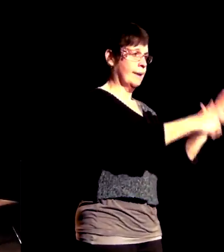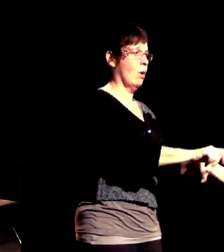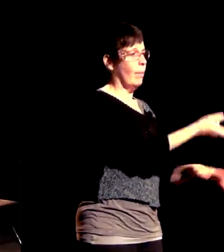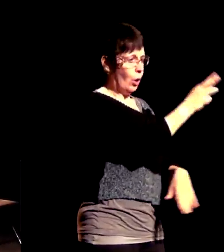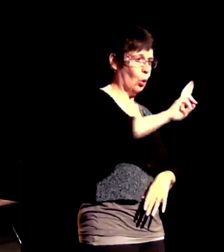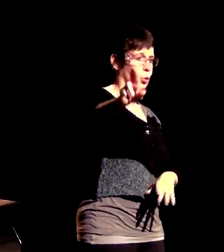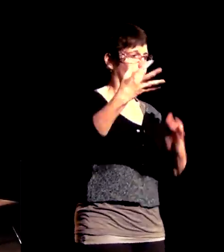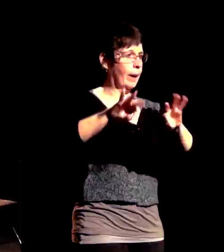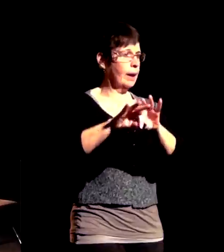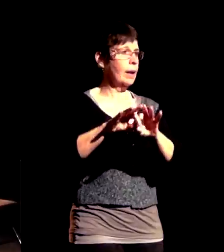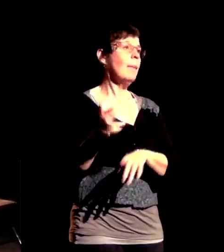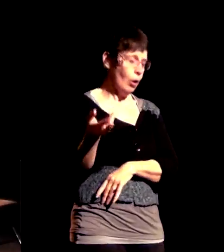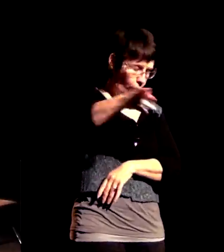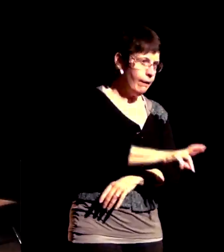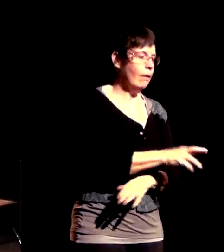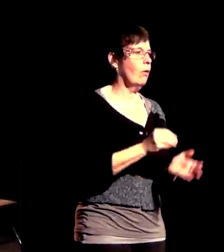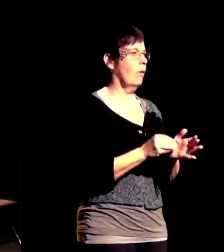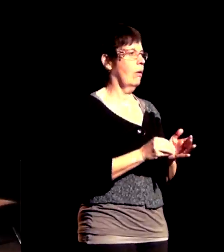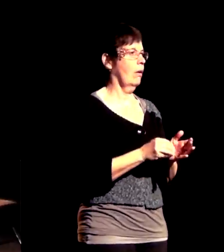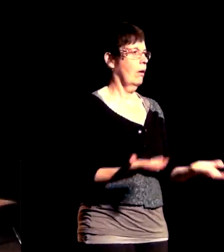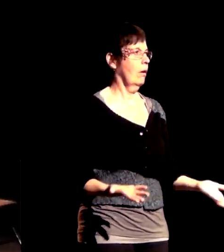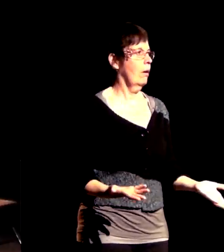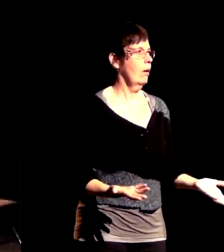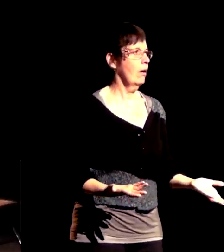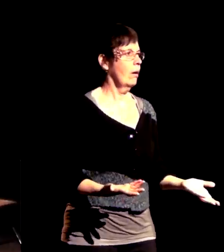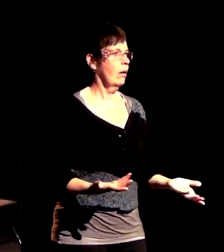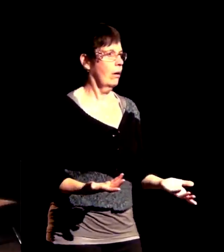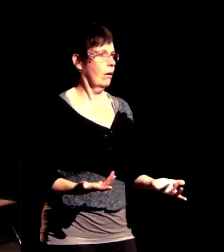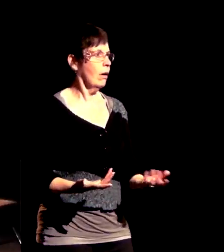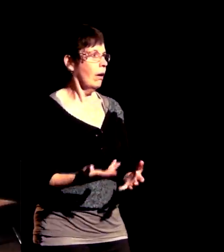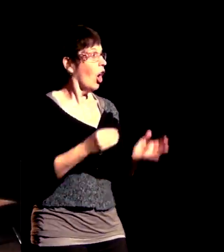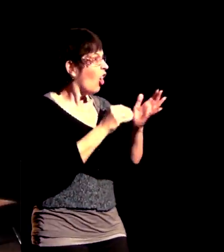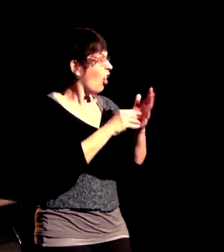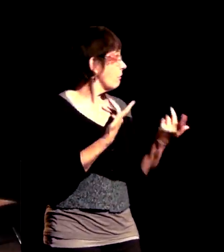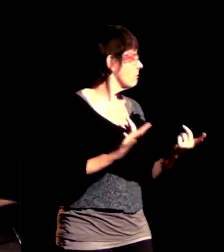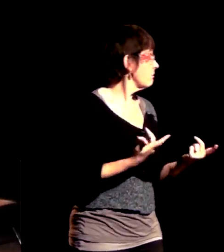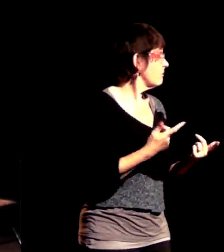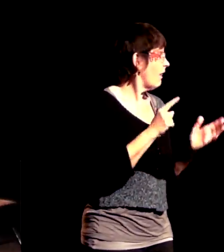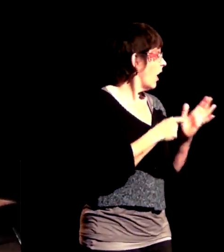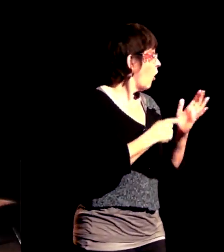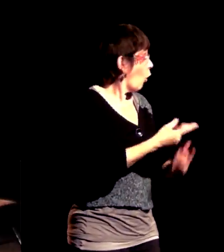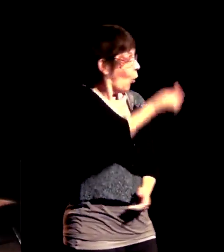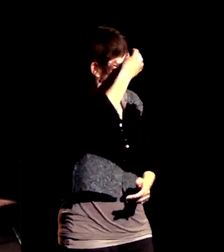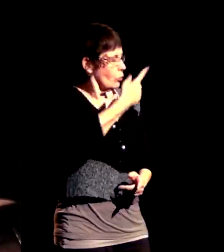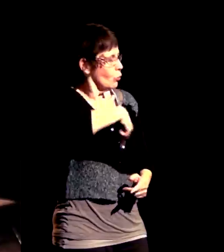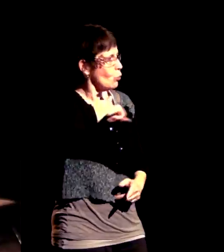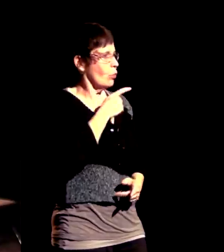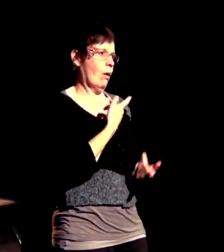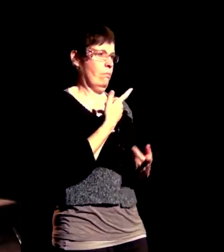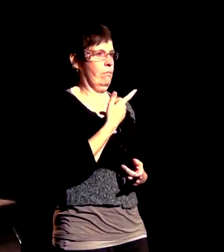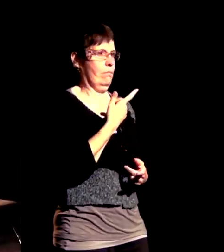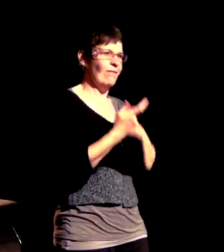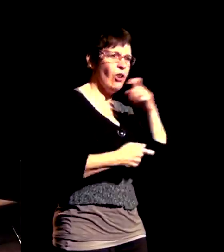aurait fait. Et donc les gens pleurent, mais tu dis, quand est-ce qu'on va se rendre compte qu'on est des barbares, qu'on fait des guerres à l'autre bout du monde? Bref, j'arrête. Donc se